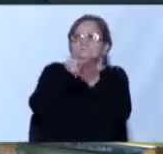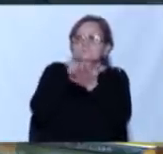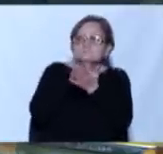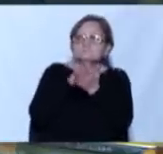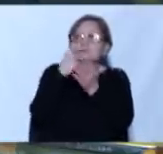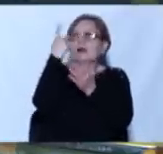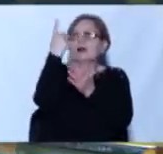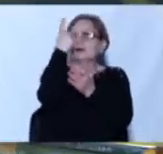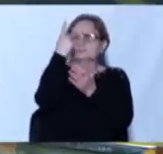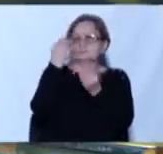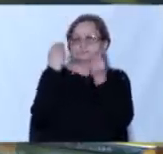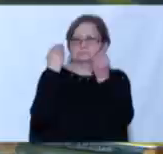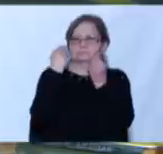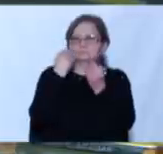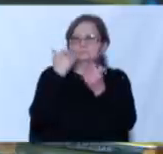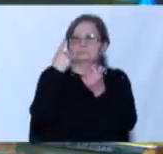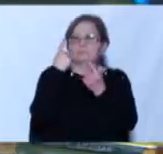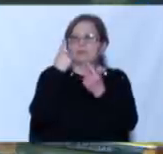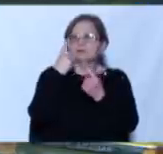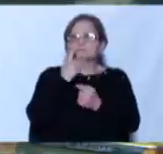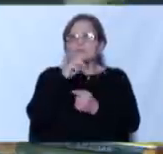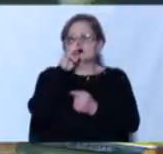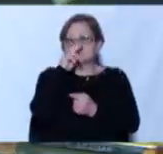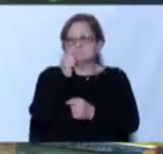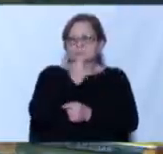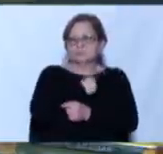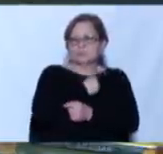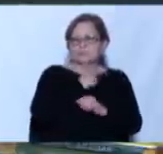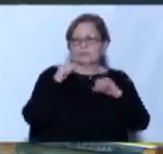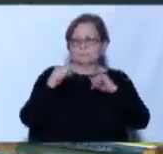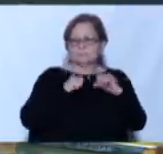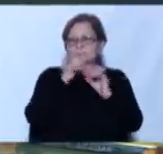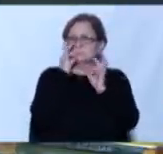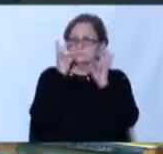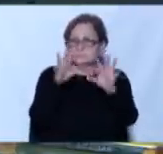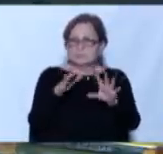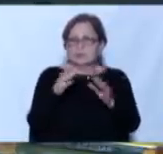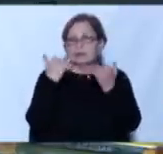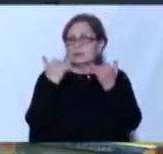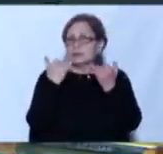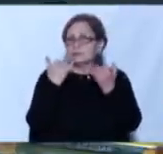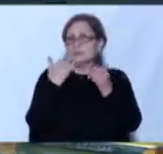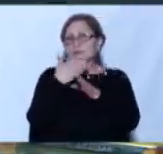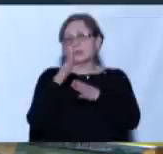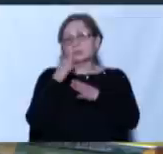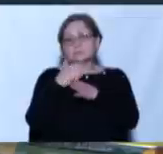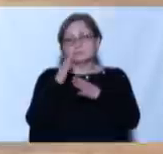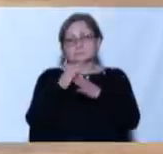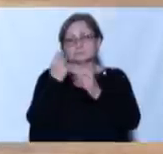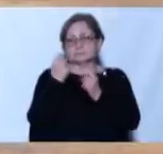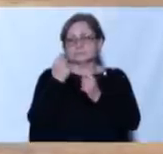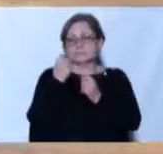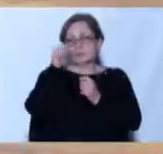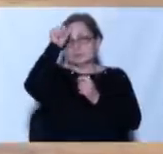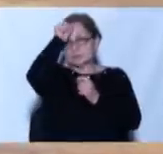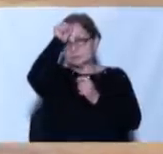არსება, რომელიც იყო, რომელიცაც უნდა ცოდვები მიეტევებინა ადამიანებისათვის, აი აქ უკვე თანდათან გაჩნდა და ესეთი შეხედულება, რომ